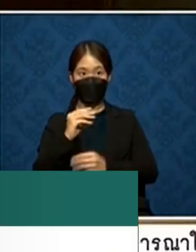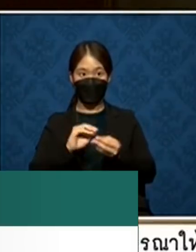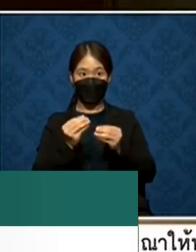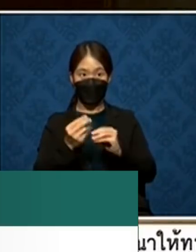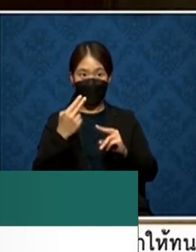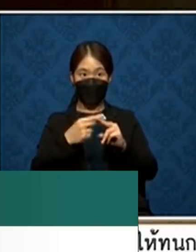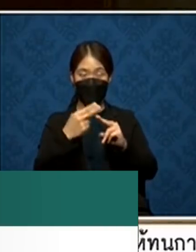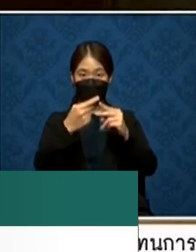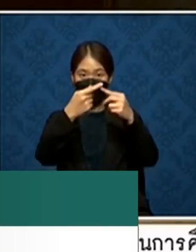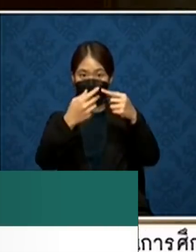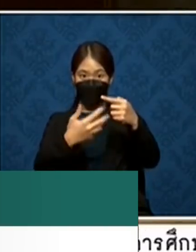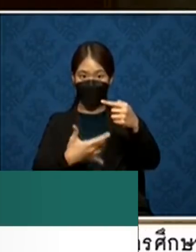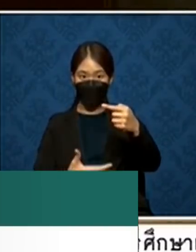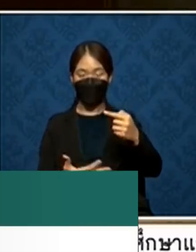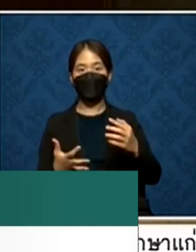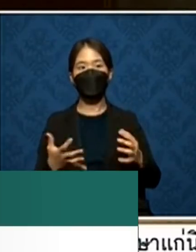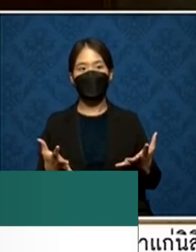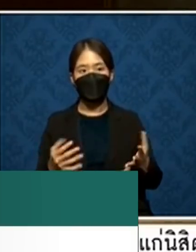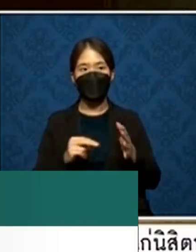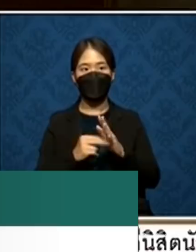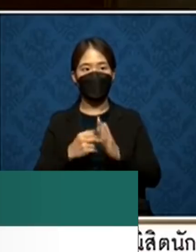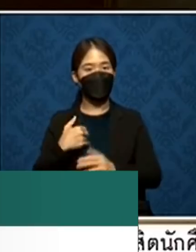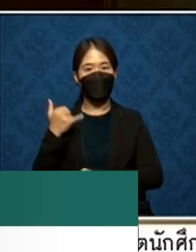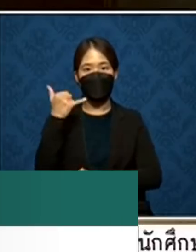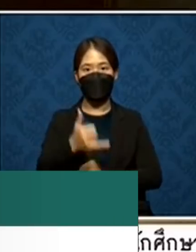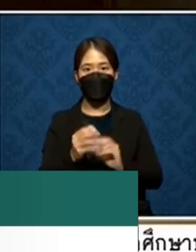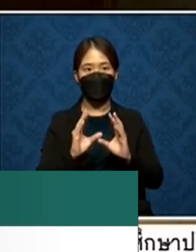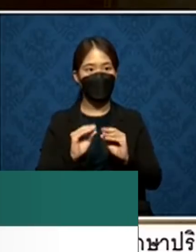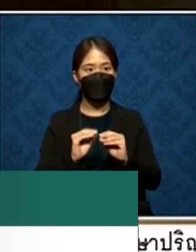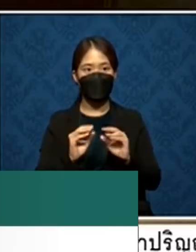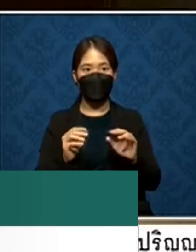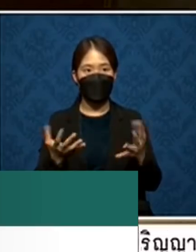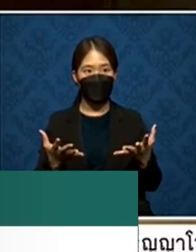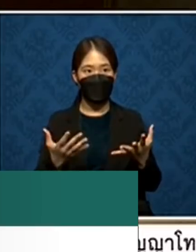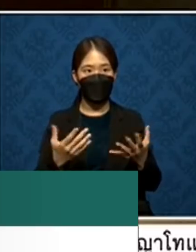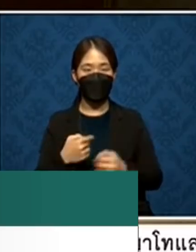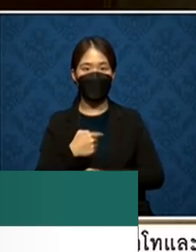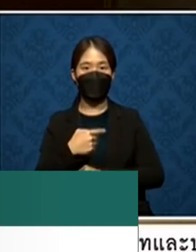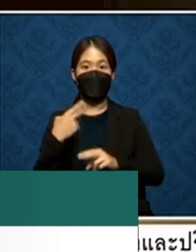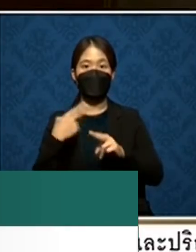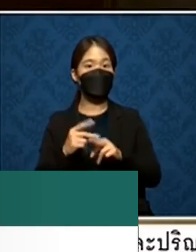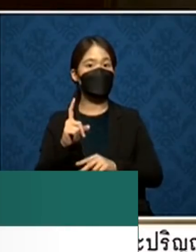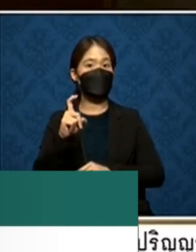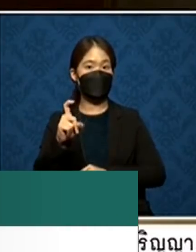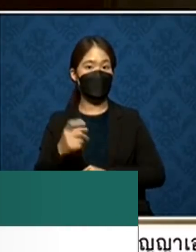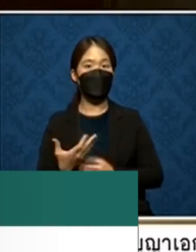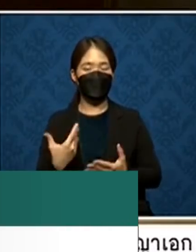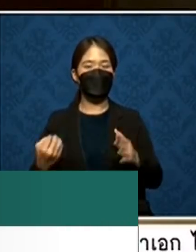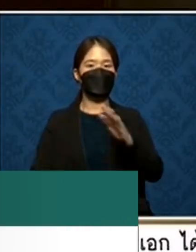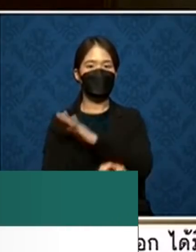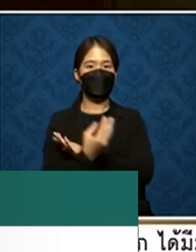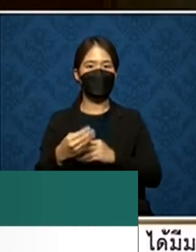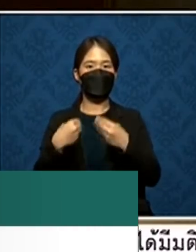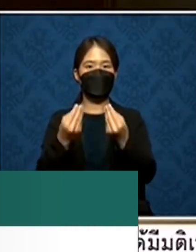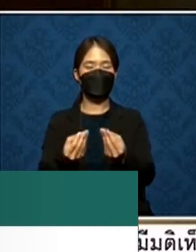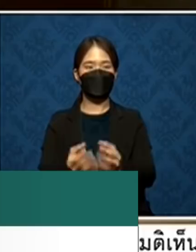ต้องเริ่มหมายถึงว่าตอนบ่ายกำลังอยู่ในวาระของ ลำดับที่2ของยติอันนะครับ ครับ แต่ว่าไอ้